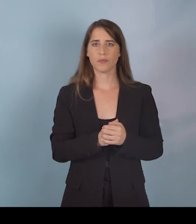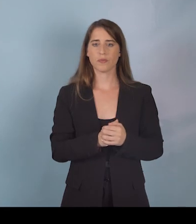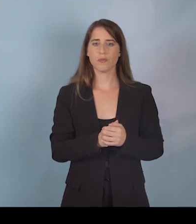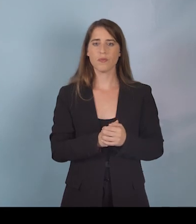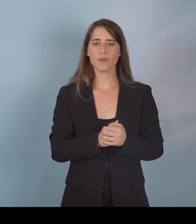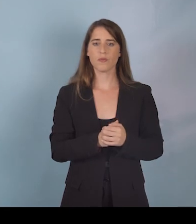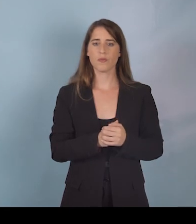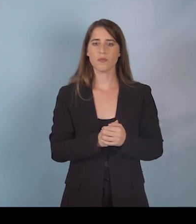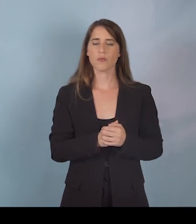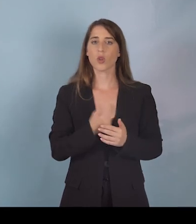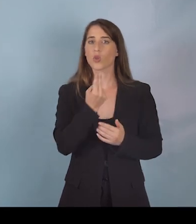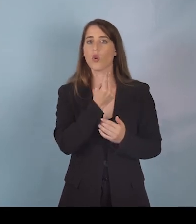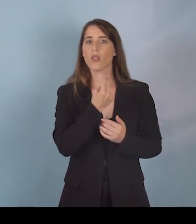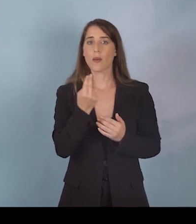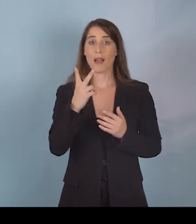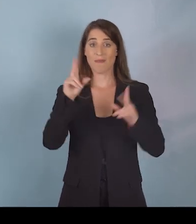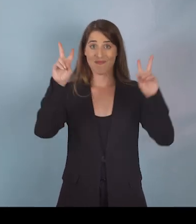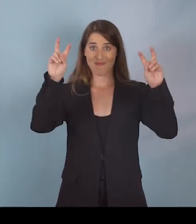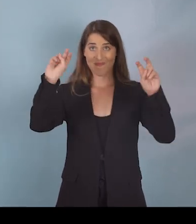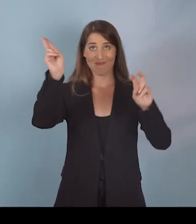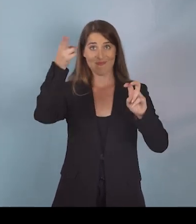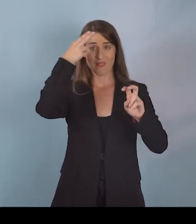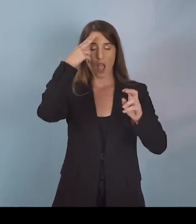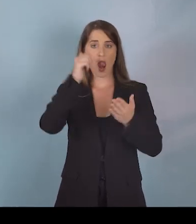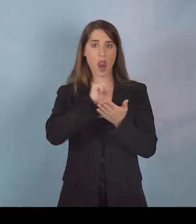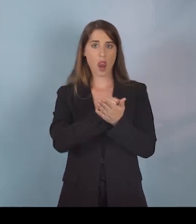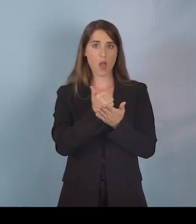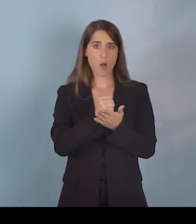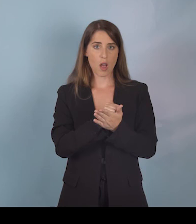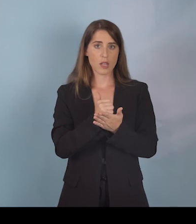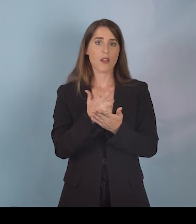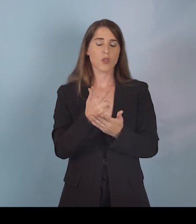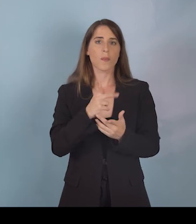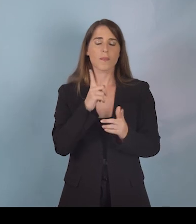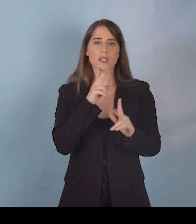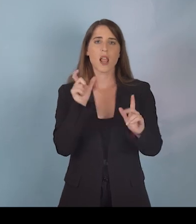ένας όρος για υποδοχή και να δώσεις άσυλο.